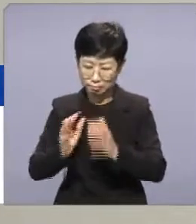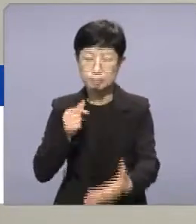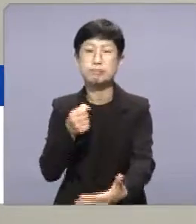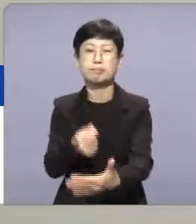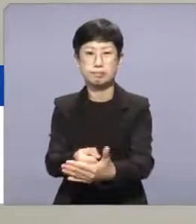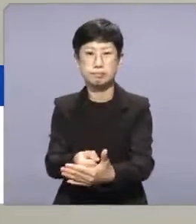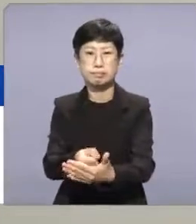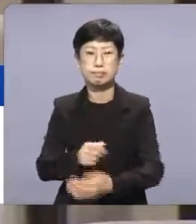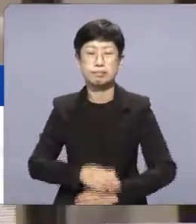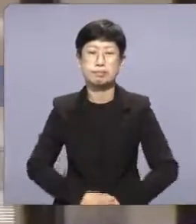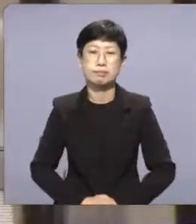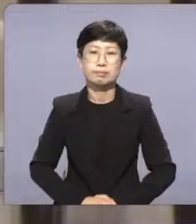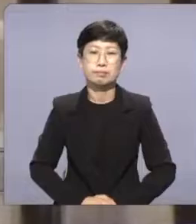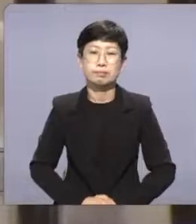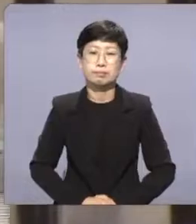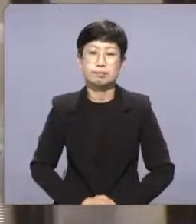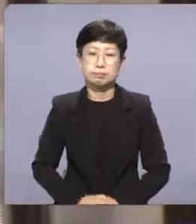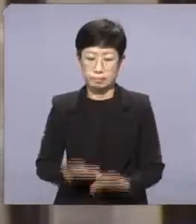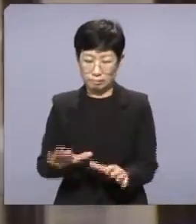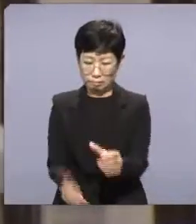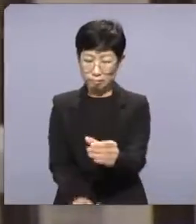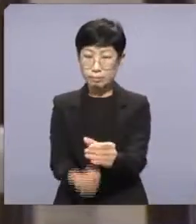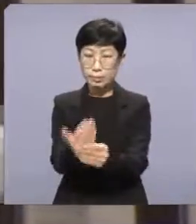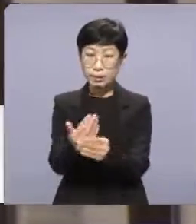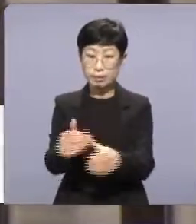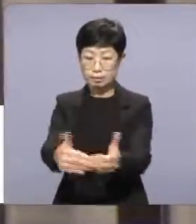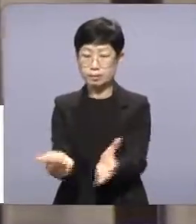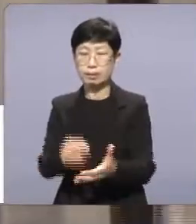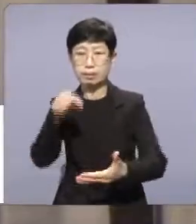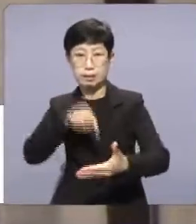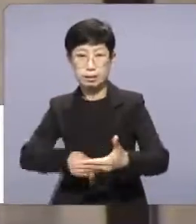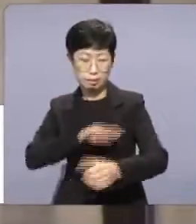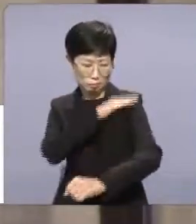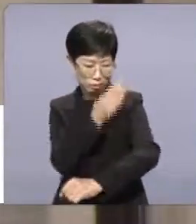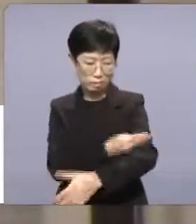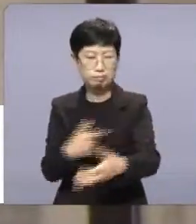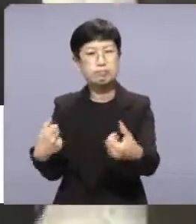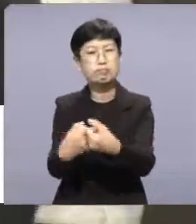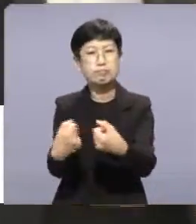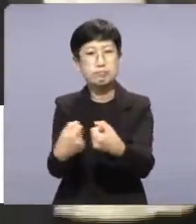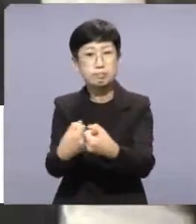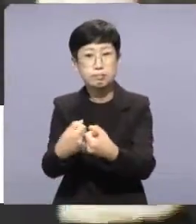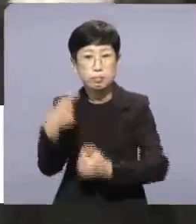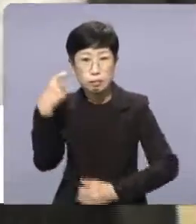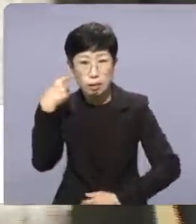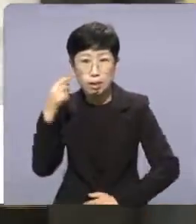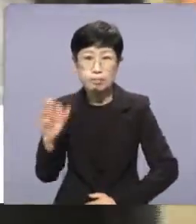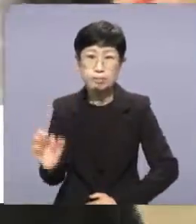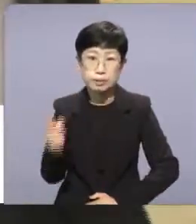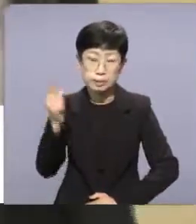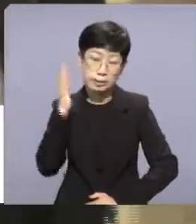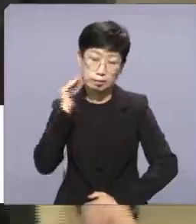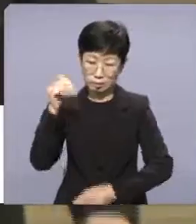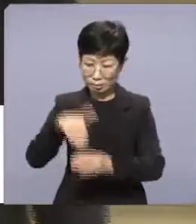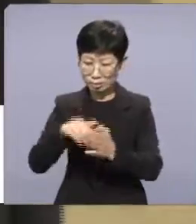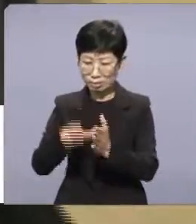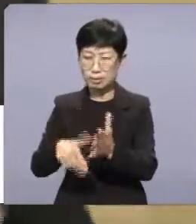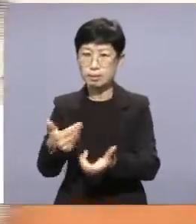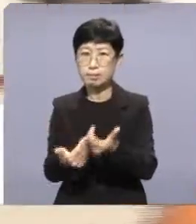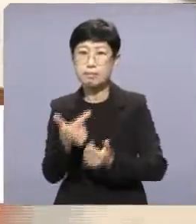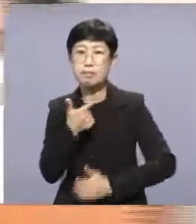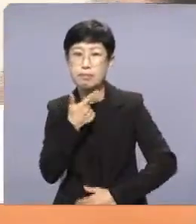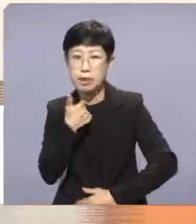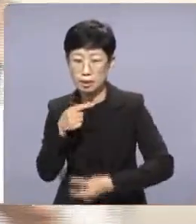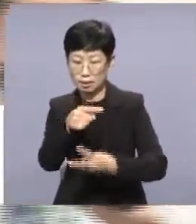의결하기로 하였습니다. 이번 사태가 당내 권력 다툼으로 번진 건 대선 과정에서 갈등을 겪은